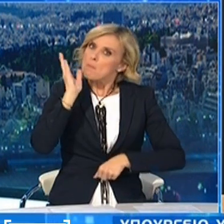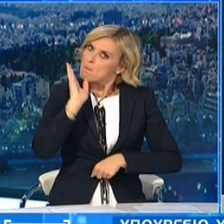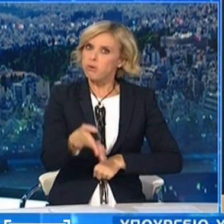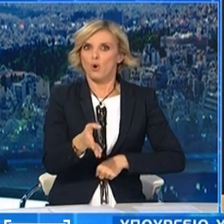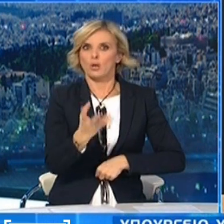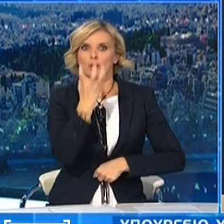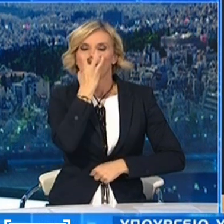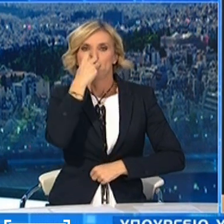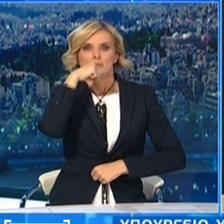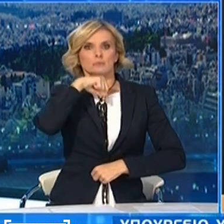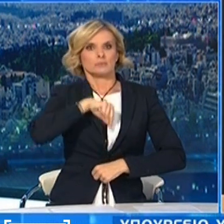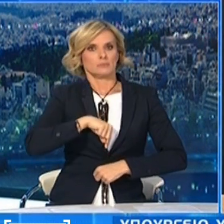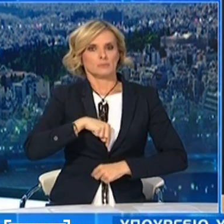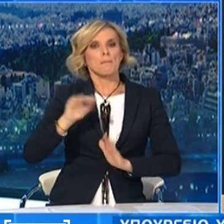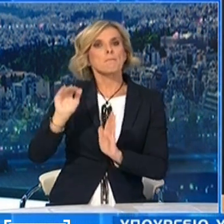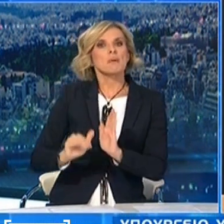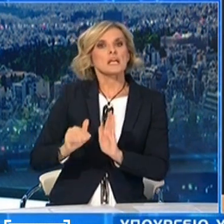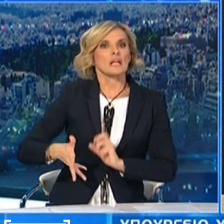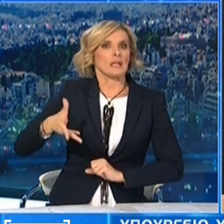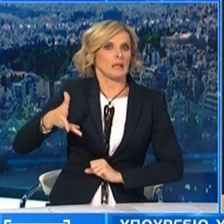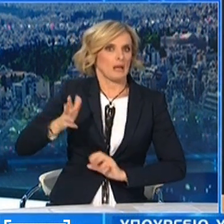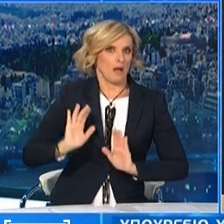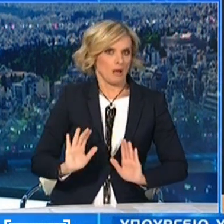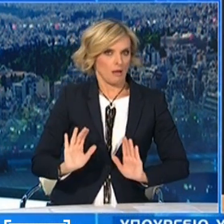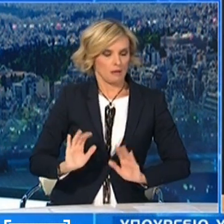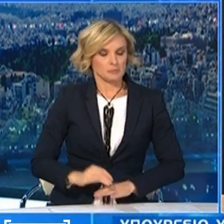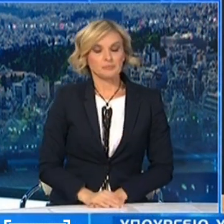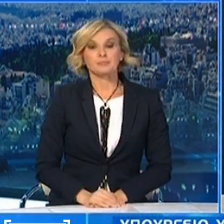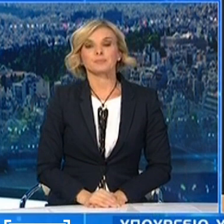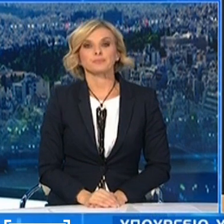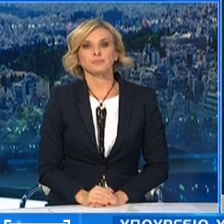που είναι μικρότερης ηλικίας και θα χρειαστούν. Όπως και να έχει,